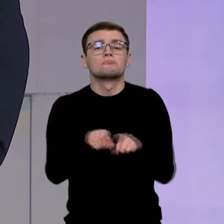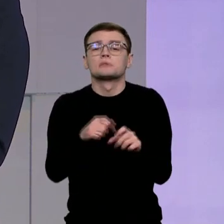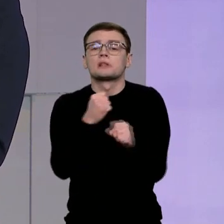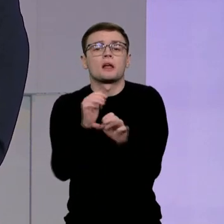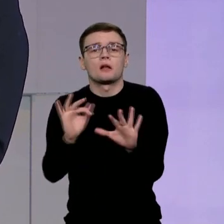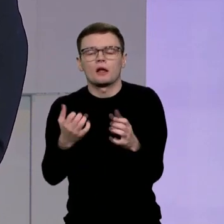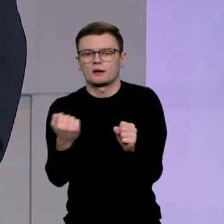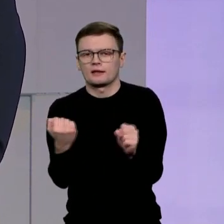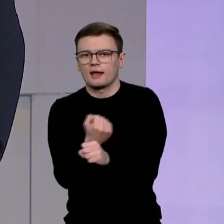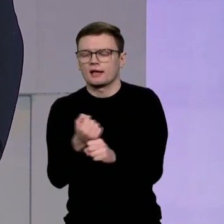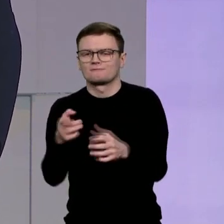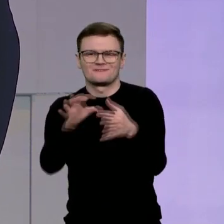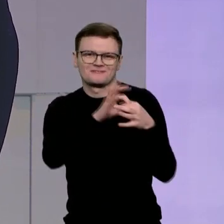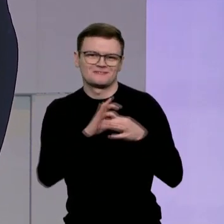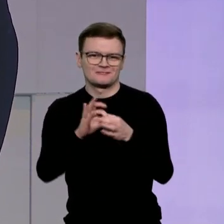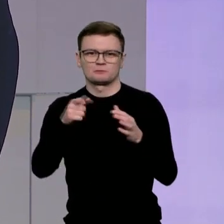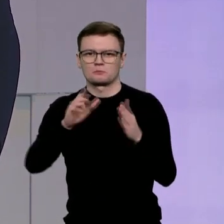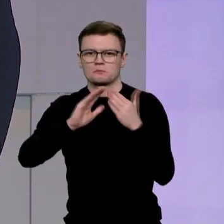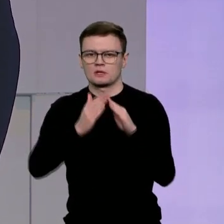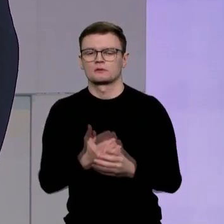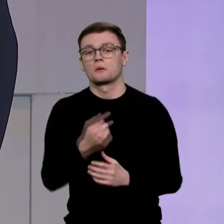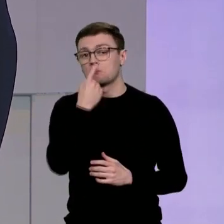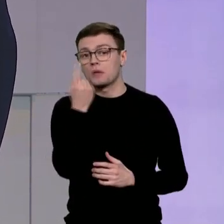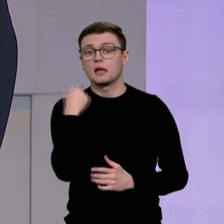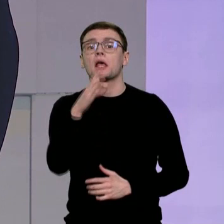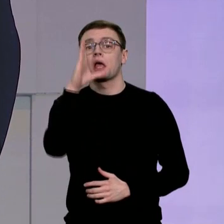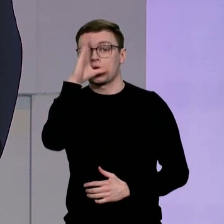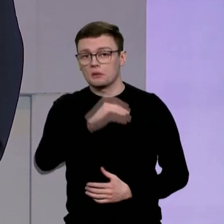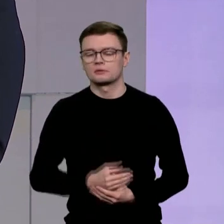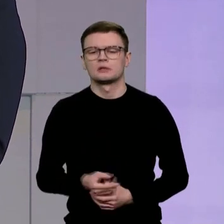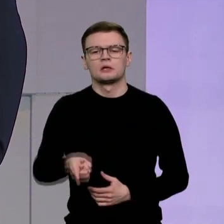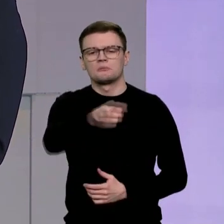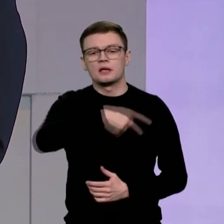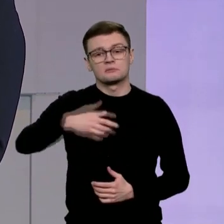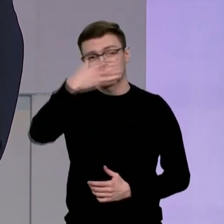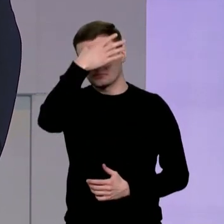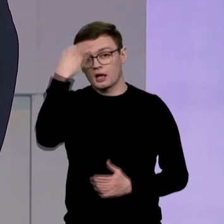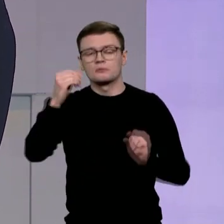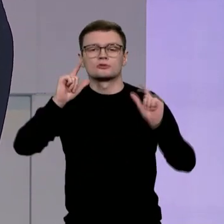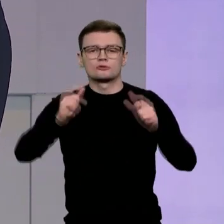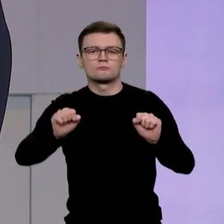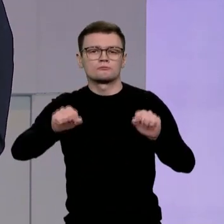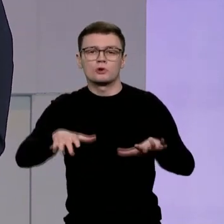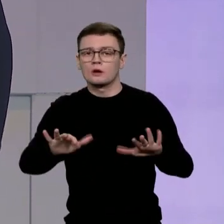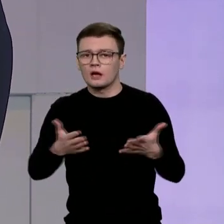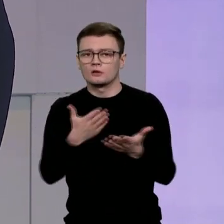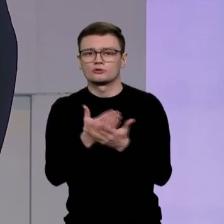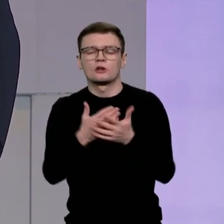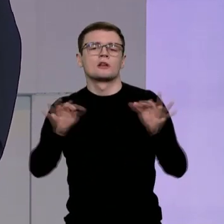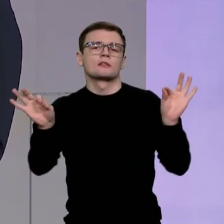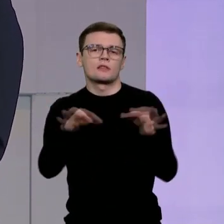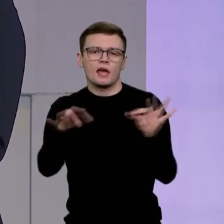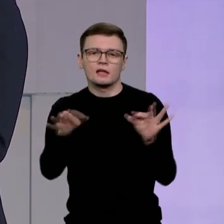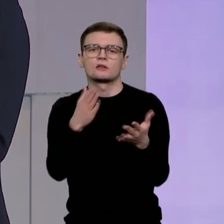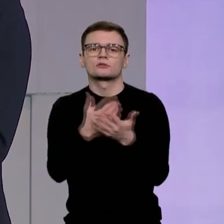miestą, nes vat, praėjusiais metais mums pavyko, mes turbūtį buvom pamiršę, kad gali miestą apjungti, tarkim, dainos. Tai žmonės išmoko 3 dainas